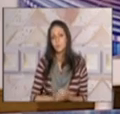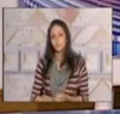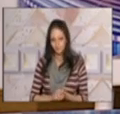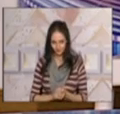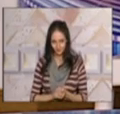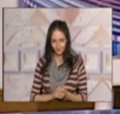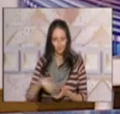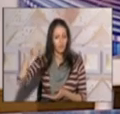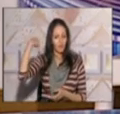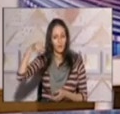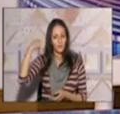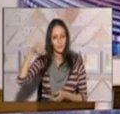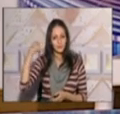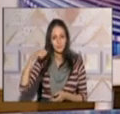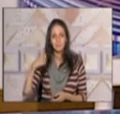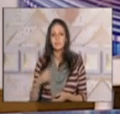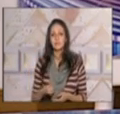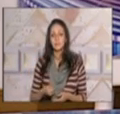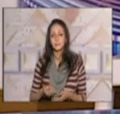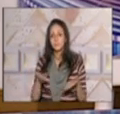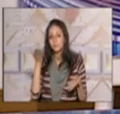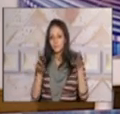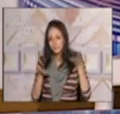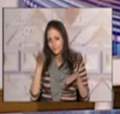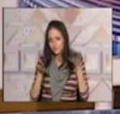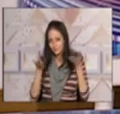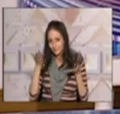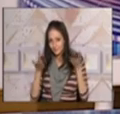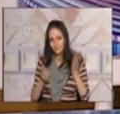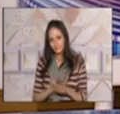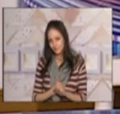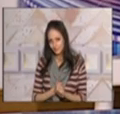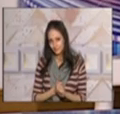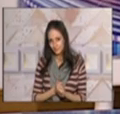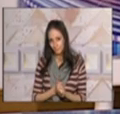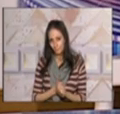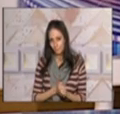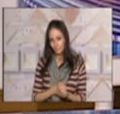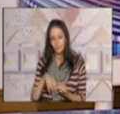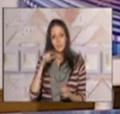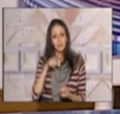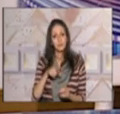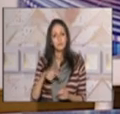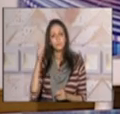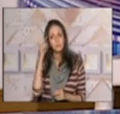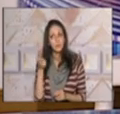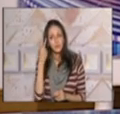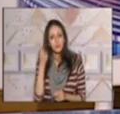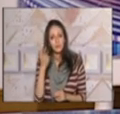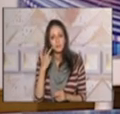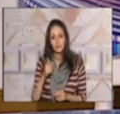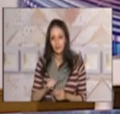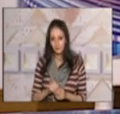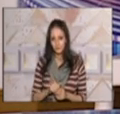وزارة العدل، والحقيقة ده كان ابتكار خاص بالطب الشرعي فيما يتعلق بتطبيق الذكاء الاصطناعي في التعرف